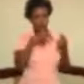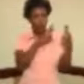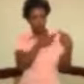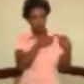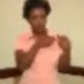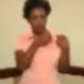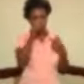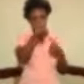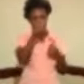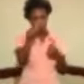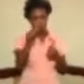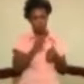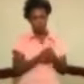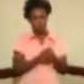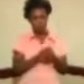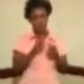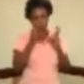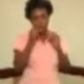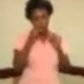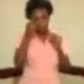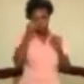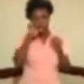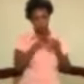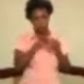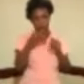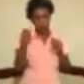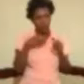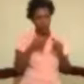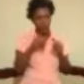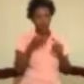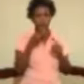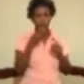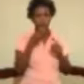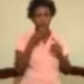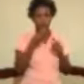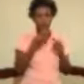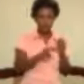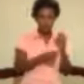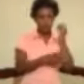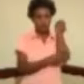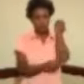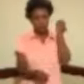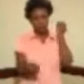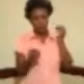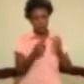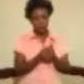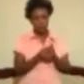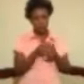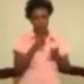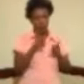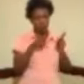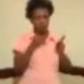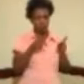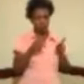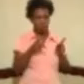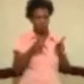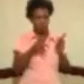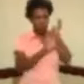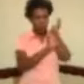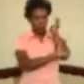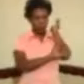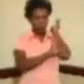récemment, dit créer une misère, dit causer des morts. Comme je l'ai dit tout à l'heure, Jean d'Abdila, on moun, on capoie que